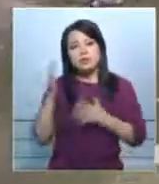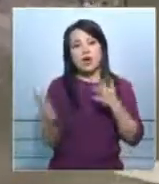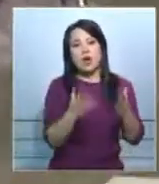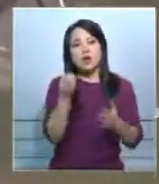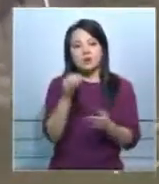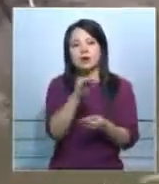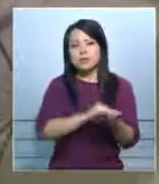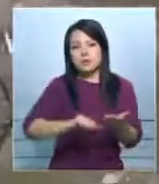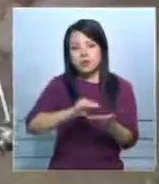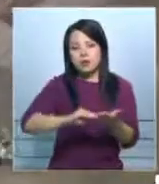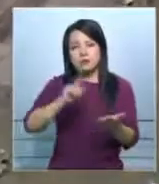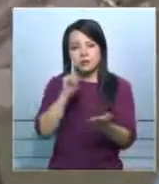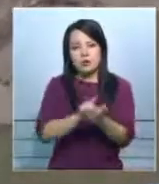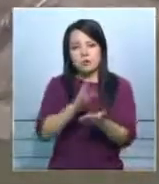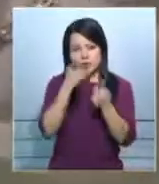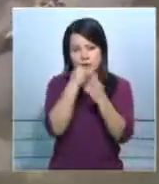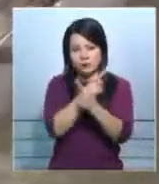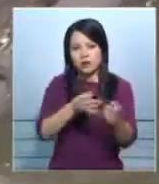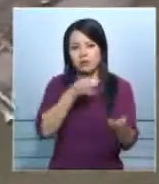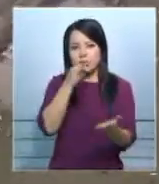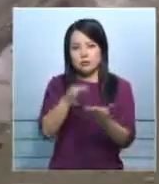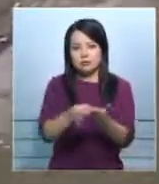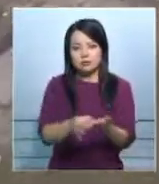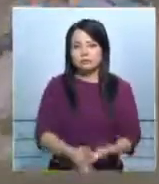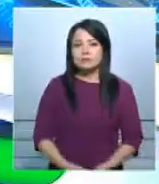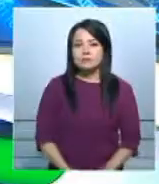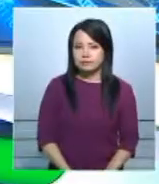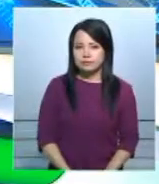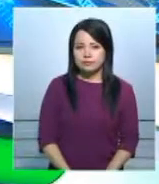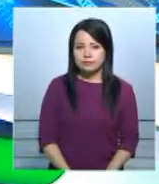әлде сақталатынын ескертті.